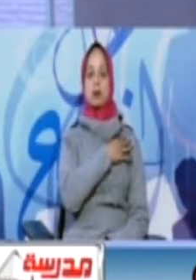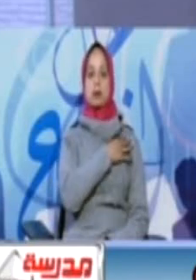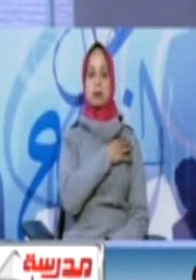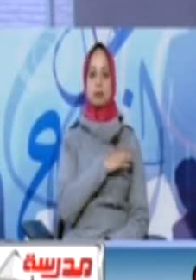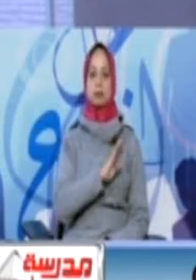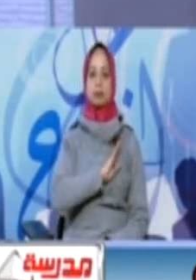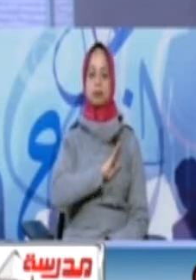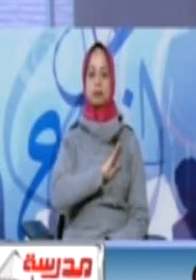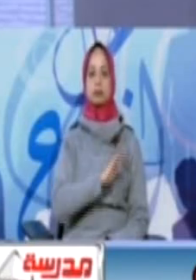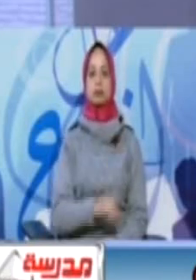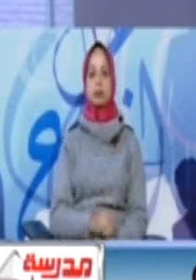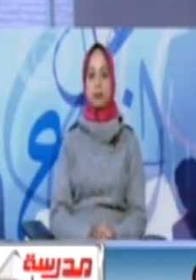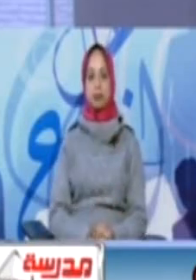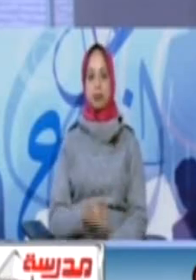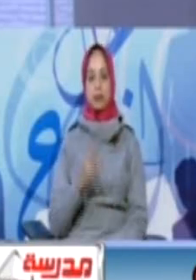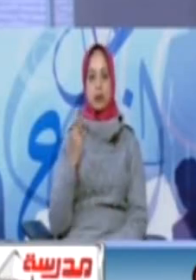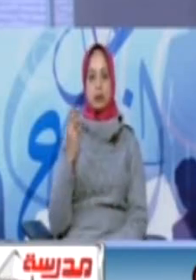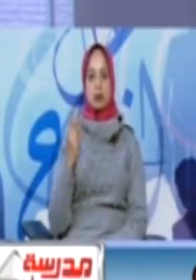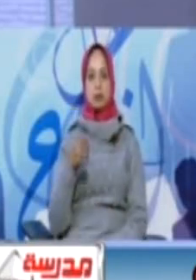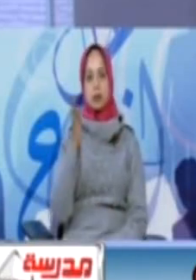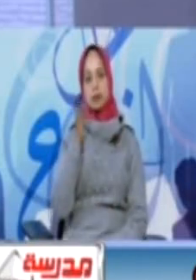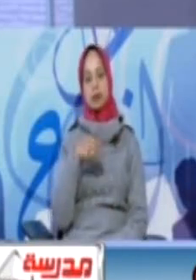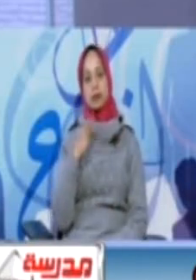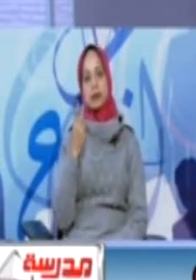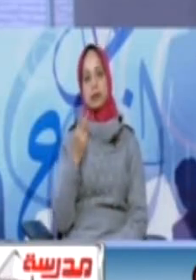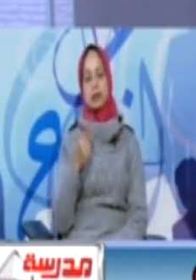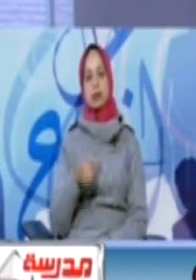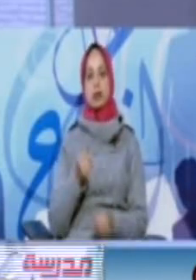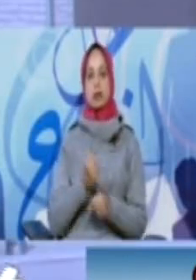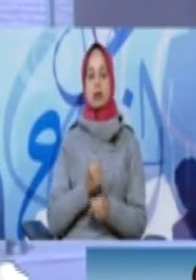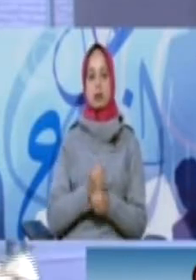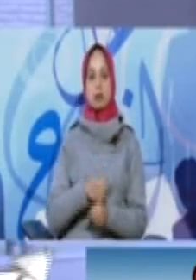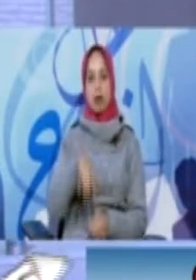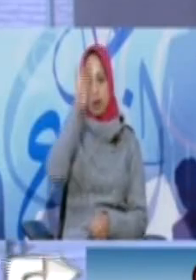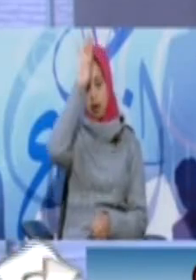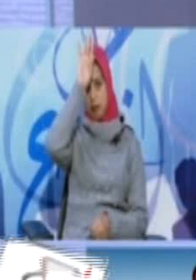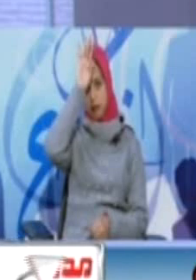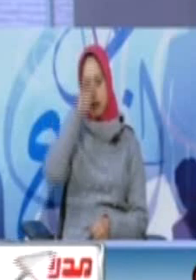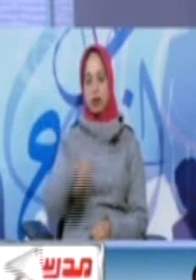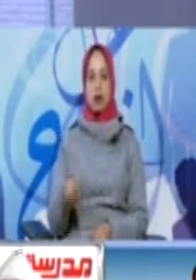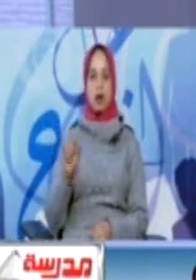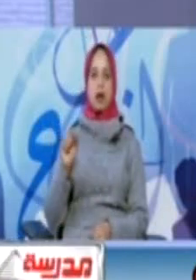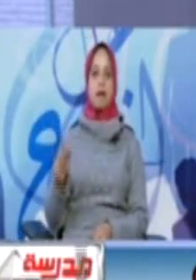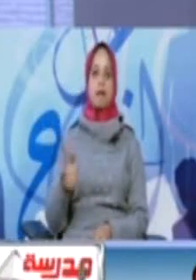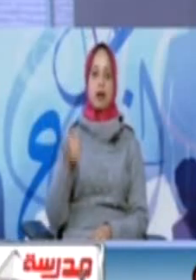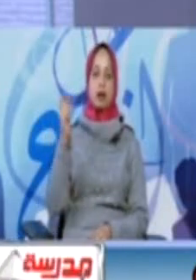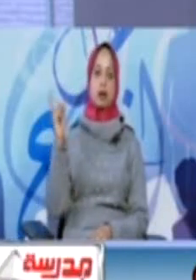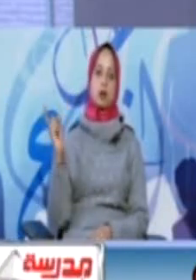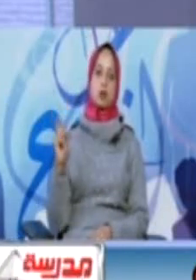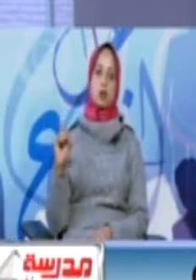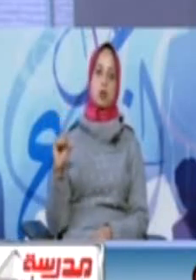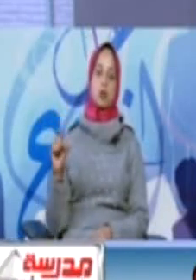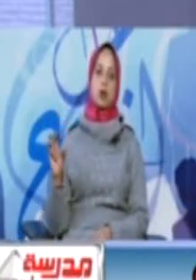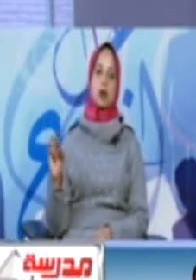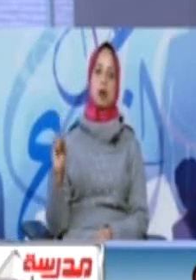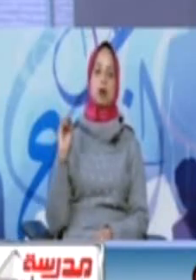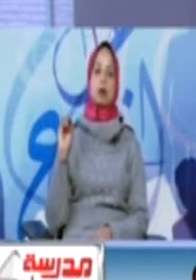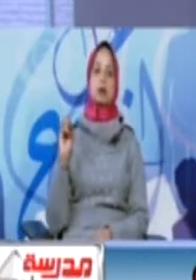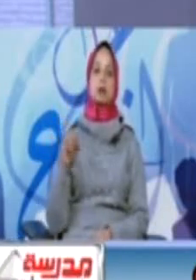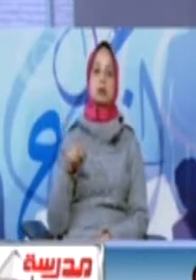ما هي عندك إيه 4 فبراير حصلت في عهد الملك فاروق، تمام؟ لما أرغم الملك على تأليف وزارة وفدية غصب